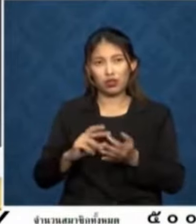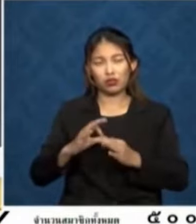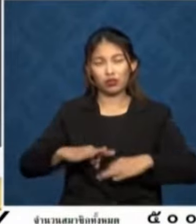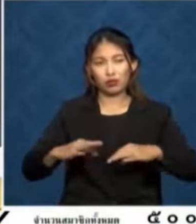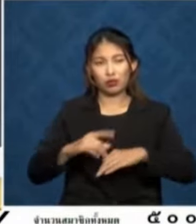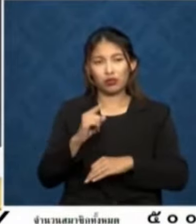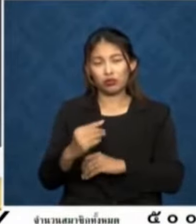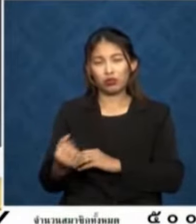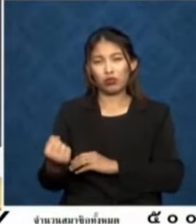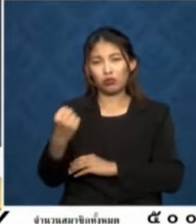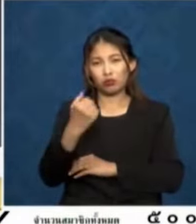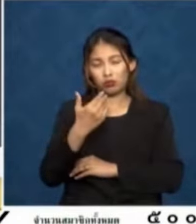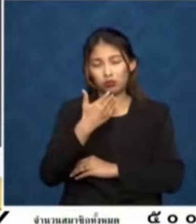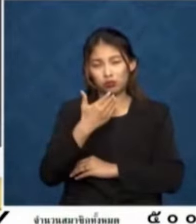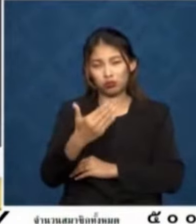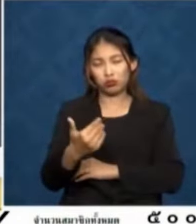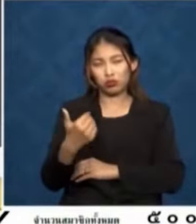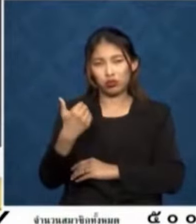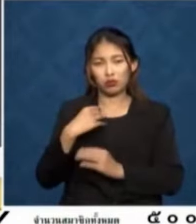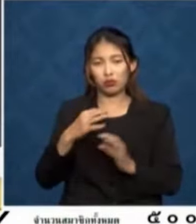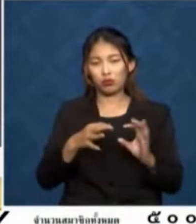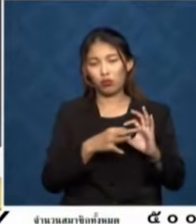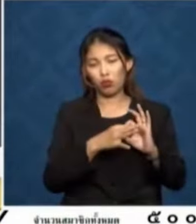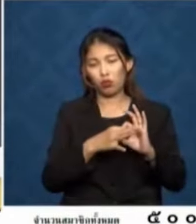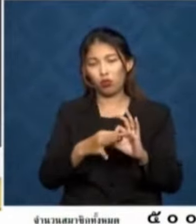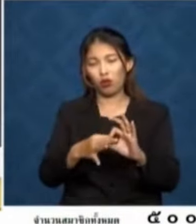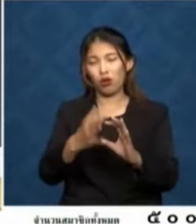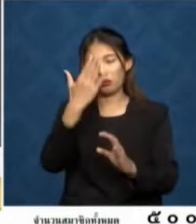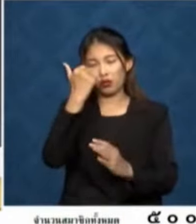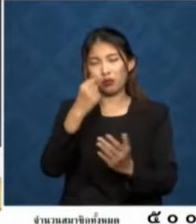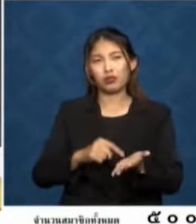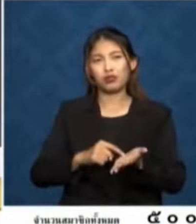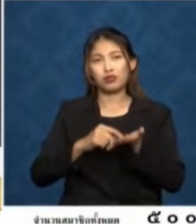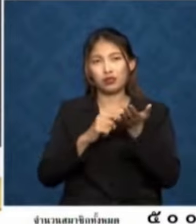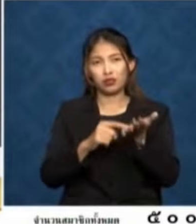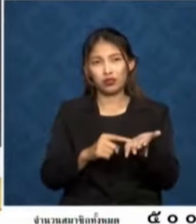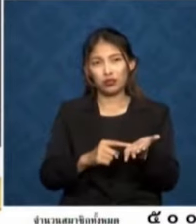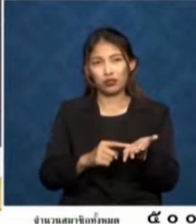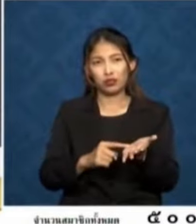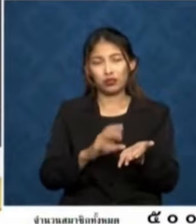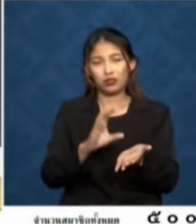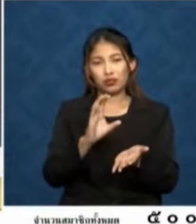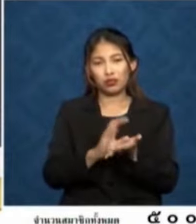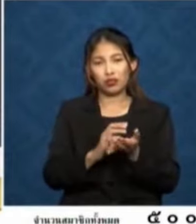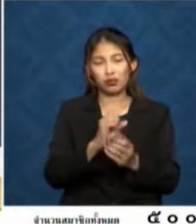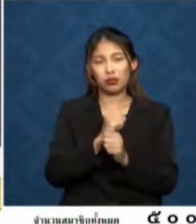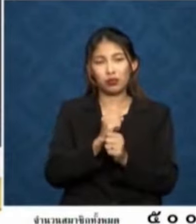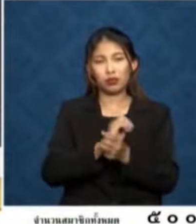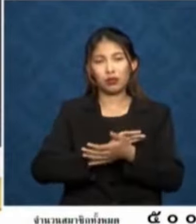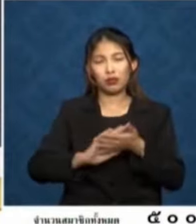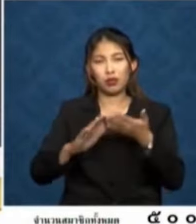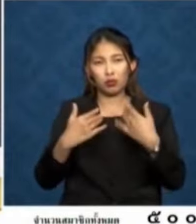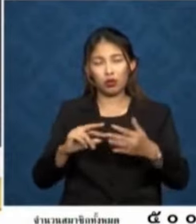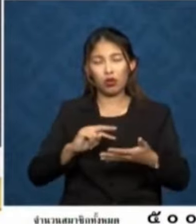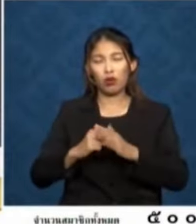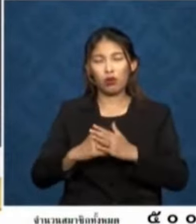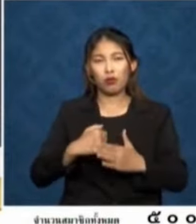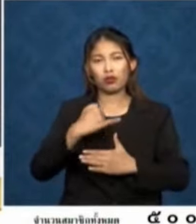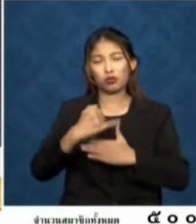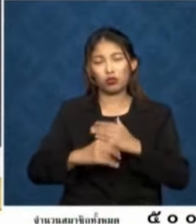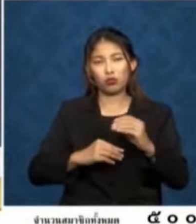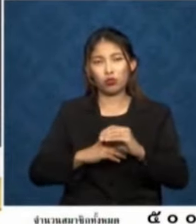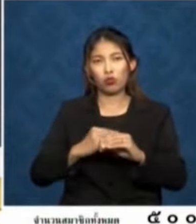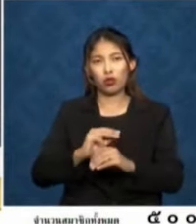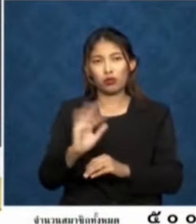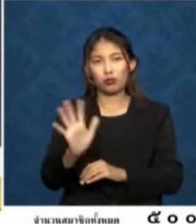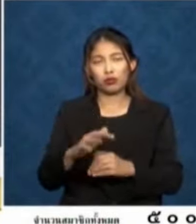ยั่งยืนมีความต่อเนื่องนะคะไม่ใช่เสนอเพื่อของงบมาเมื่อ 7โครงการนั้นก็จบโครงการไปนะคะ